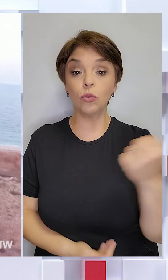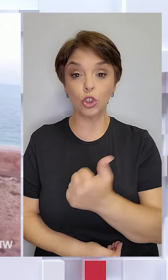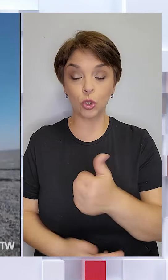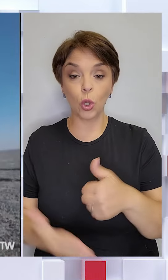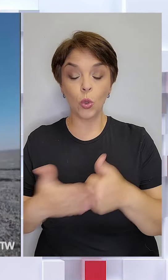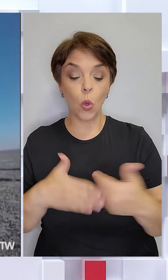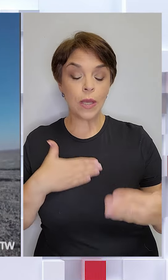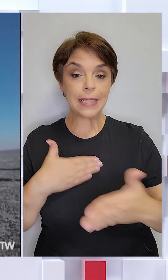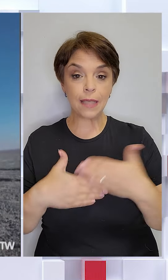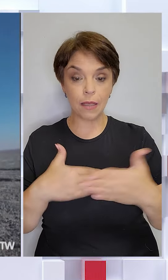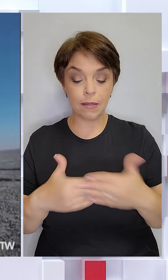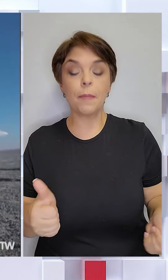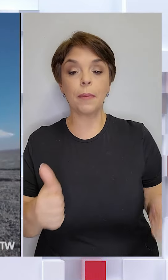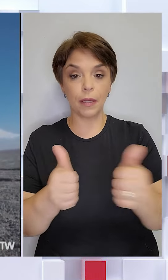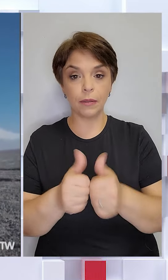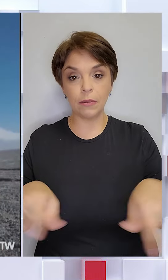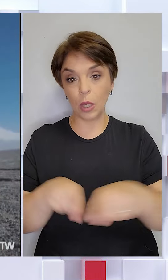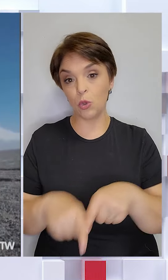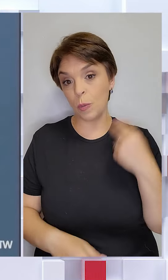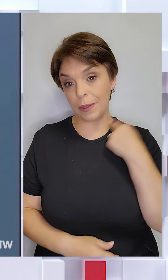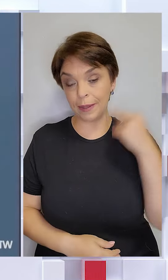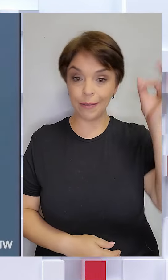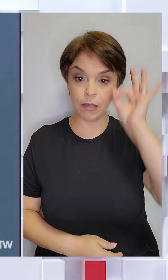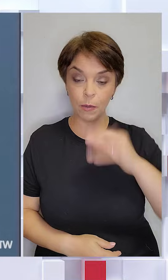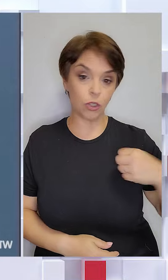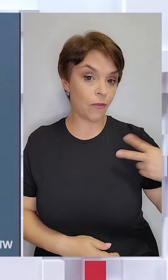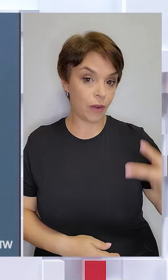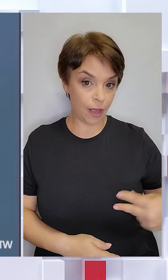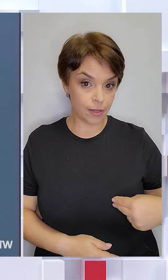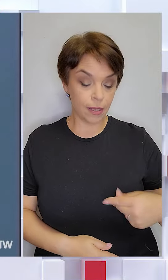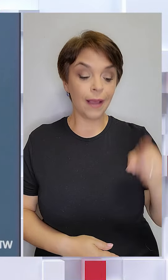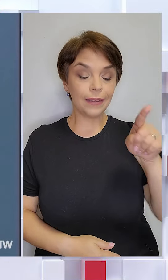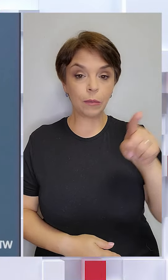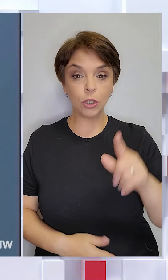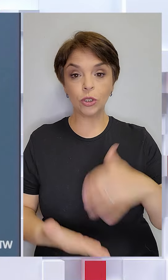До санкцій приєдналися також Британія, Німеччина, Франція.